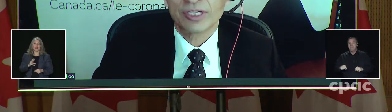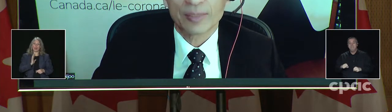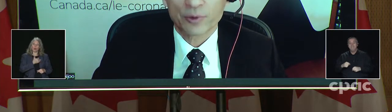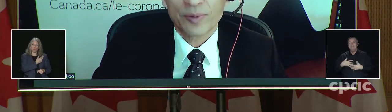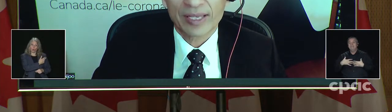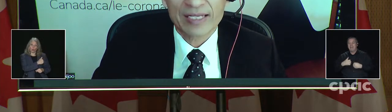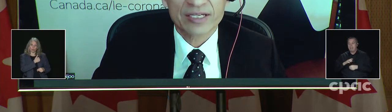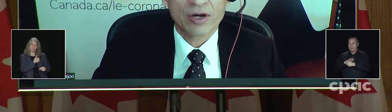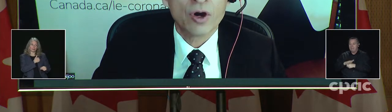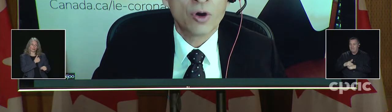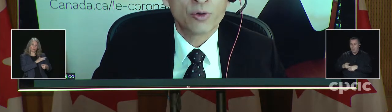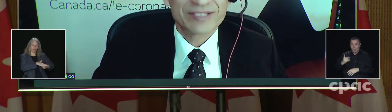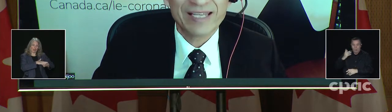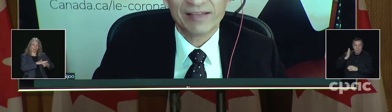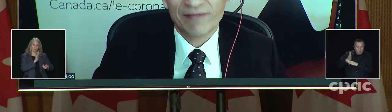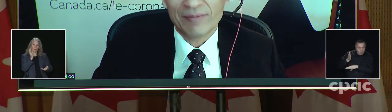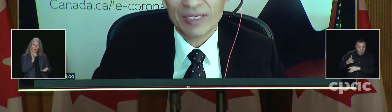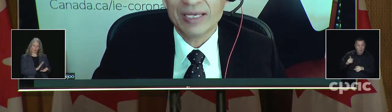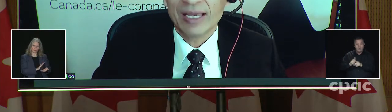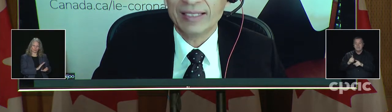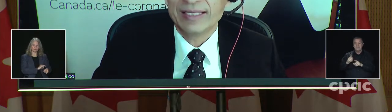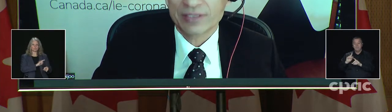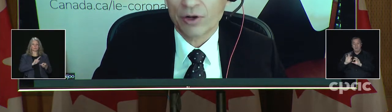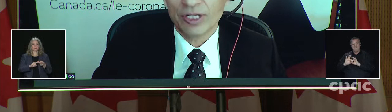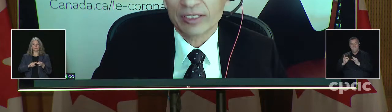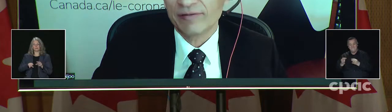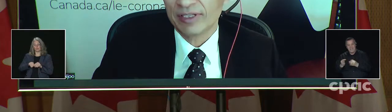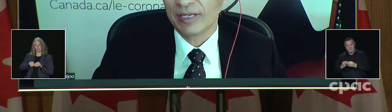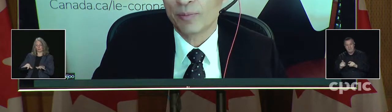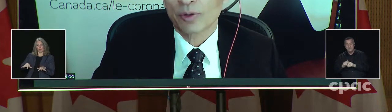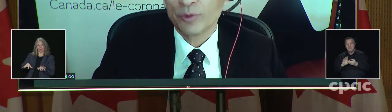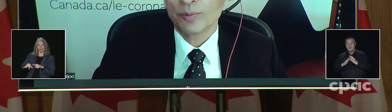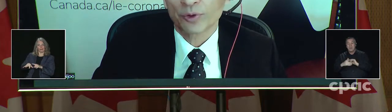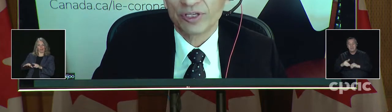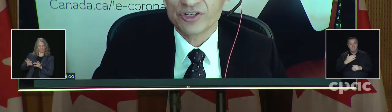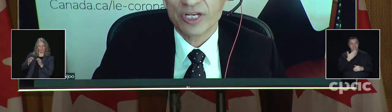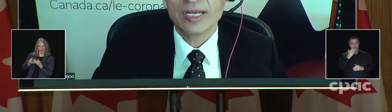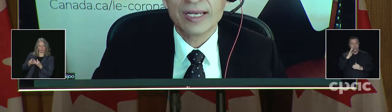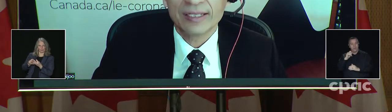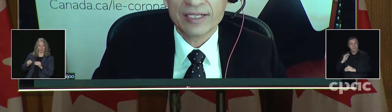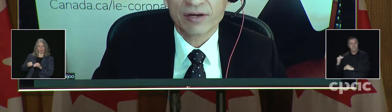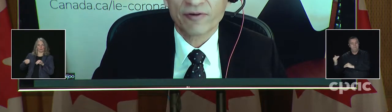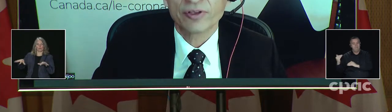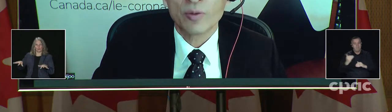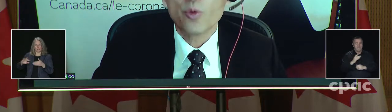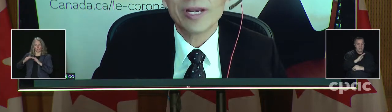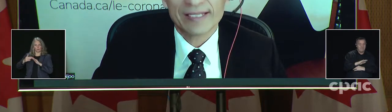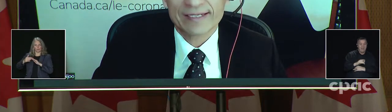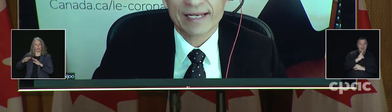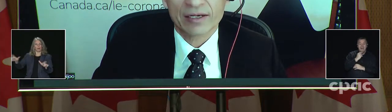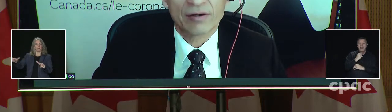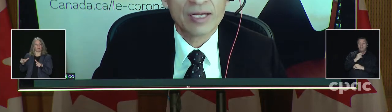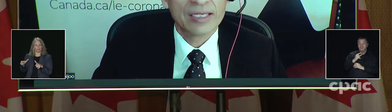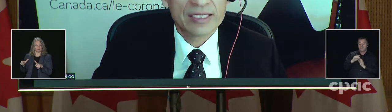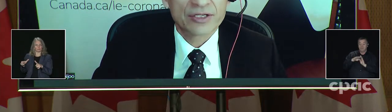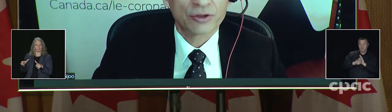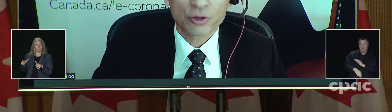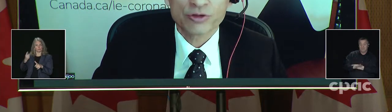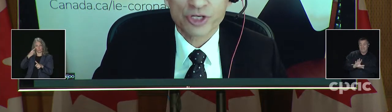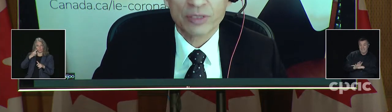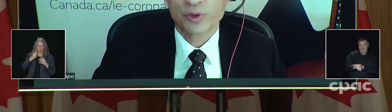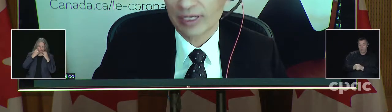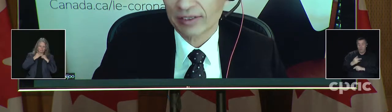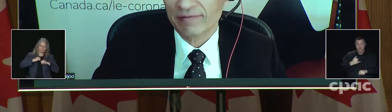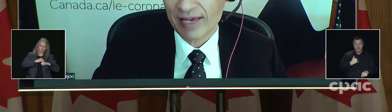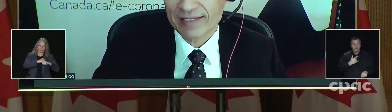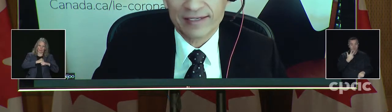réduction de la propagation au sein des familles et des collectivités pour mieux protéger les enfants de moins de 5 ans qui sont trop